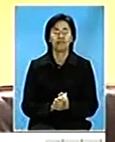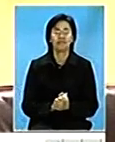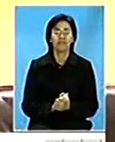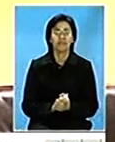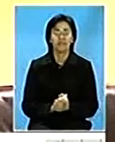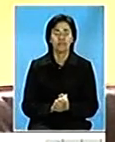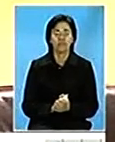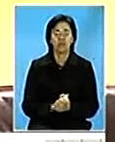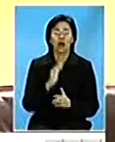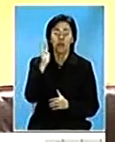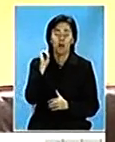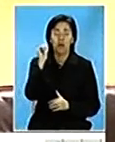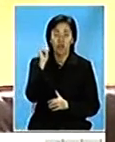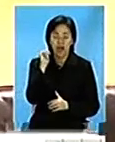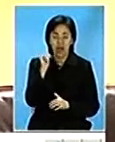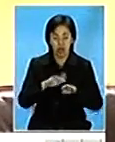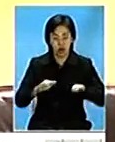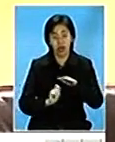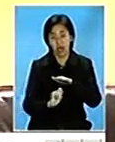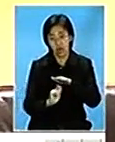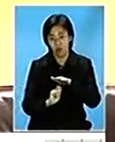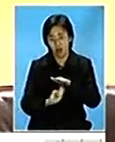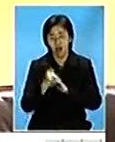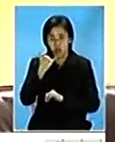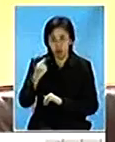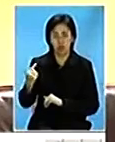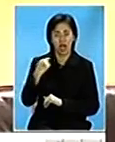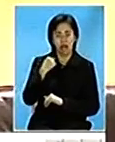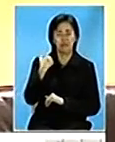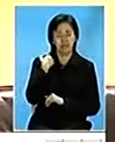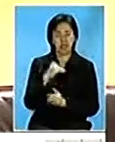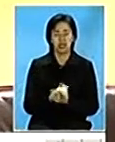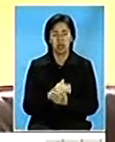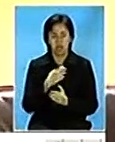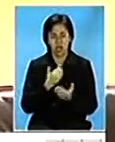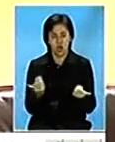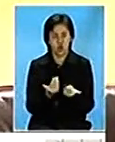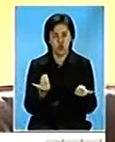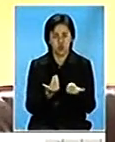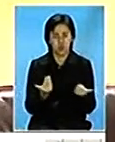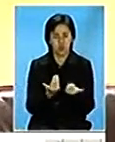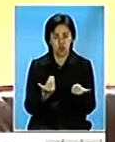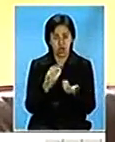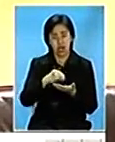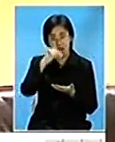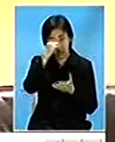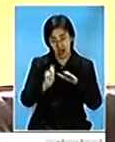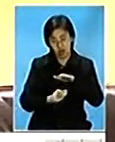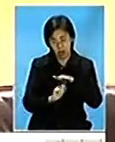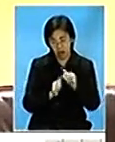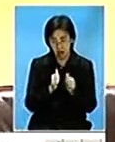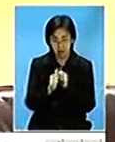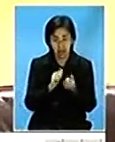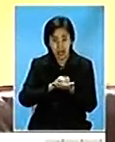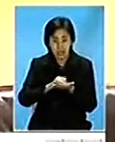นะครับยังมีผู้ปกครองของเด็กชั้นอนุบาลนะฮะก็โทรศัพท์มาสอบถามอยากจะส่งลูกเนี่ยในชั้นอนุบาลมาแข่งขันใน